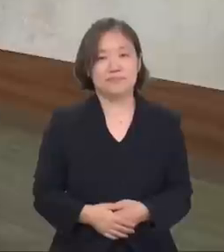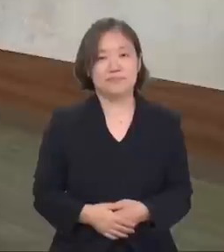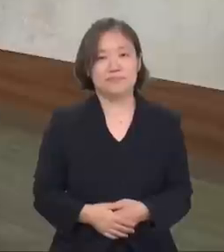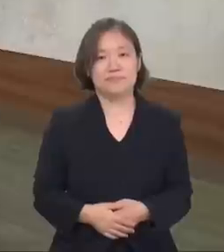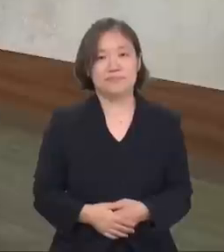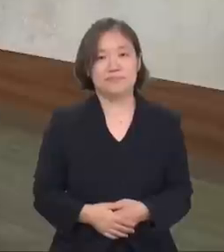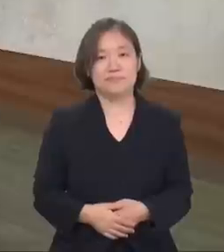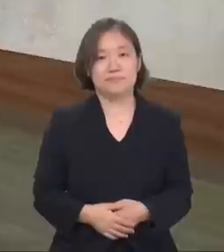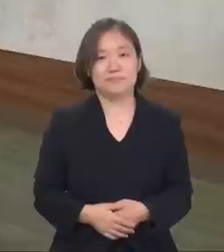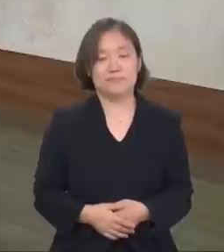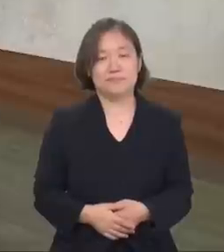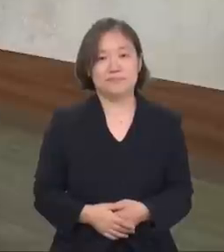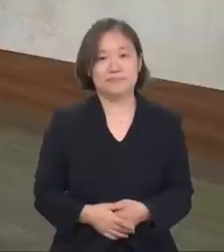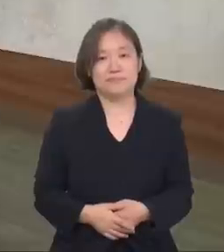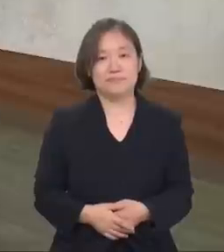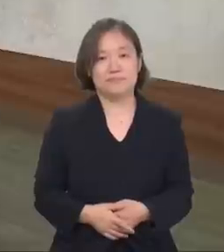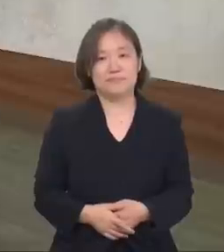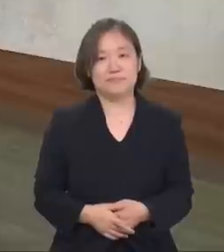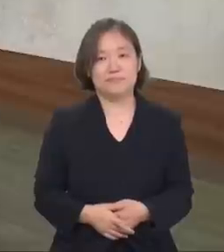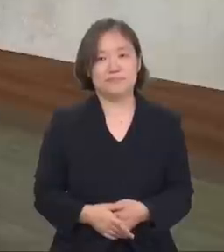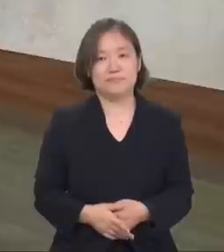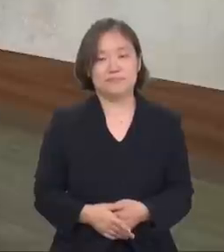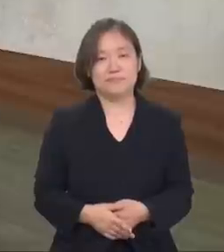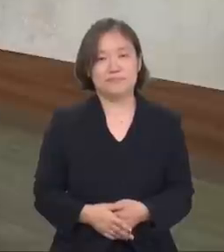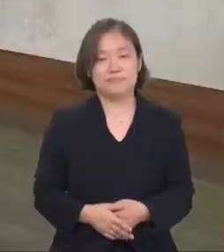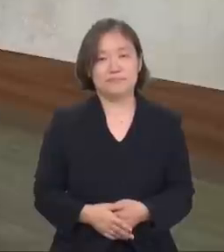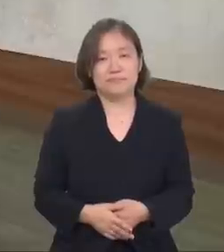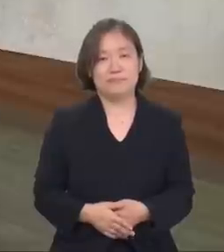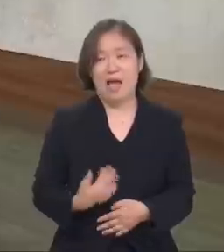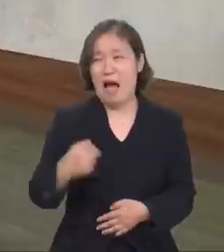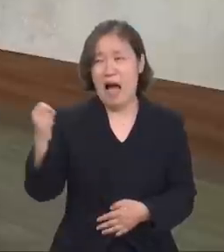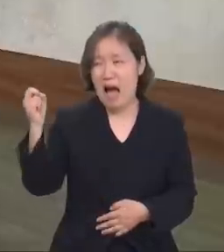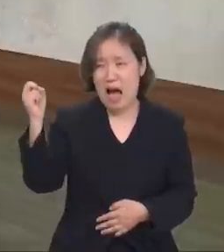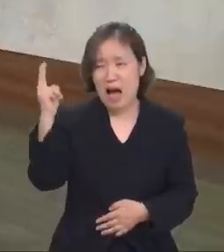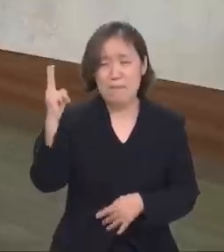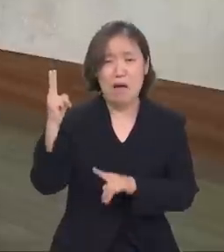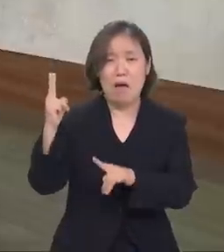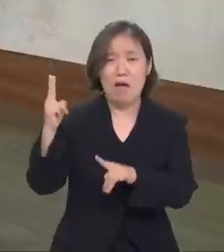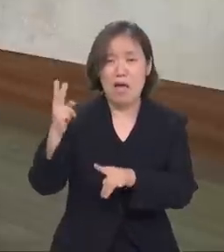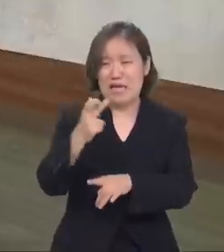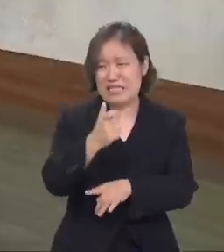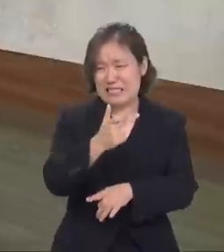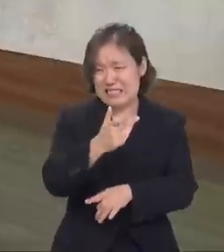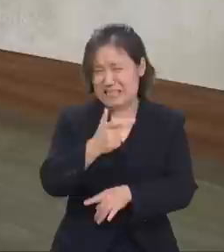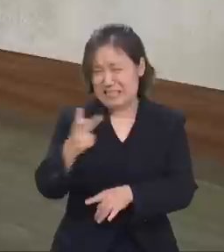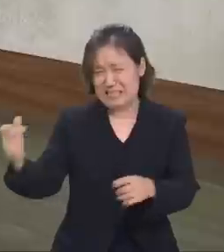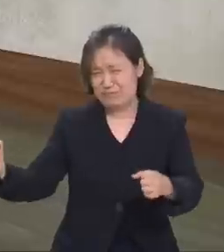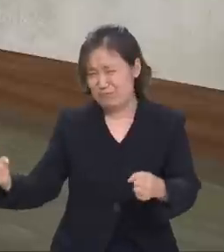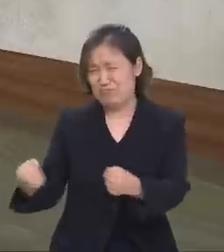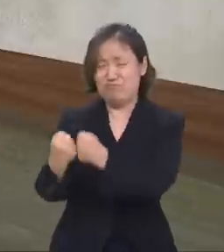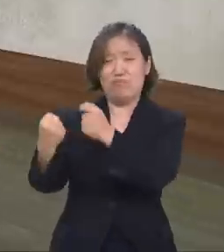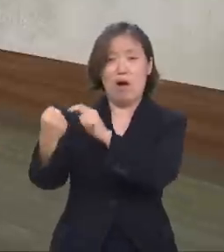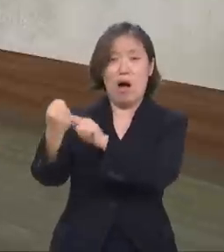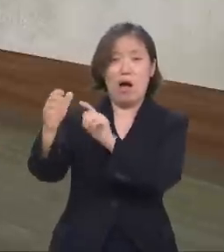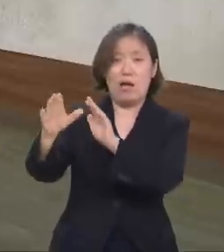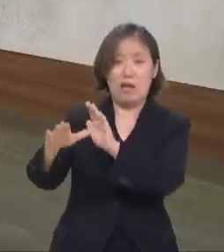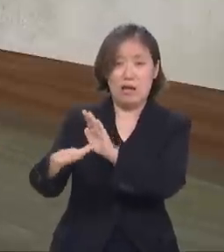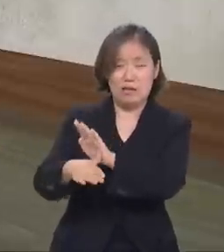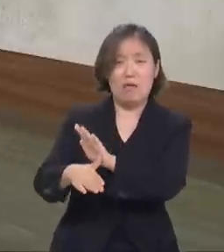급작스런 그런 뭐 도저히 인력으로는 어떻게 할 수 없는 엄청난 사고를 당해서